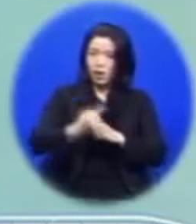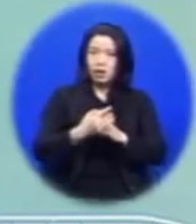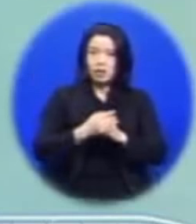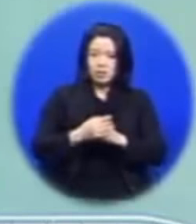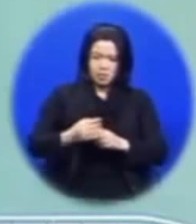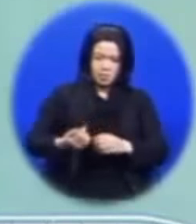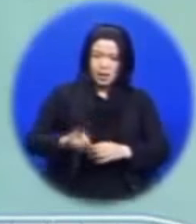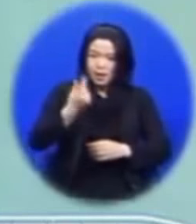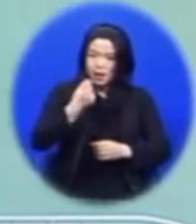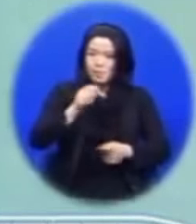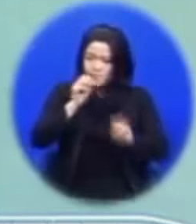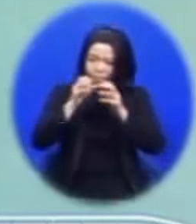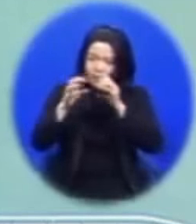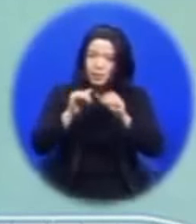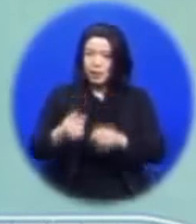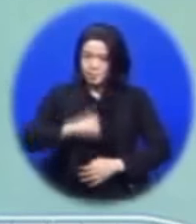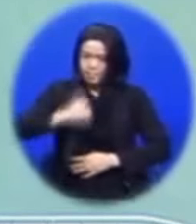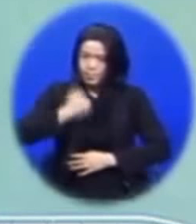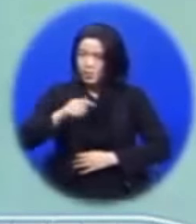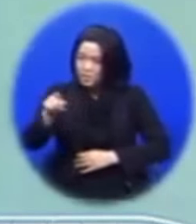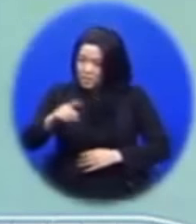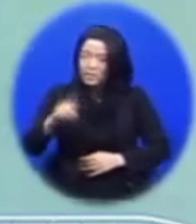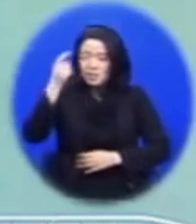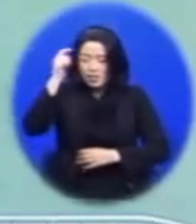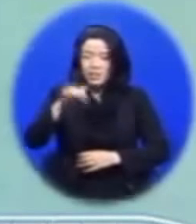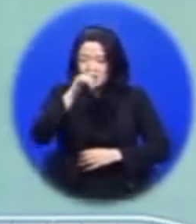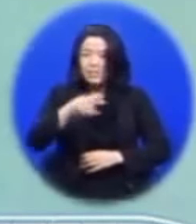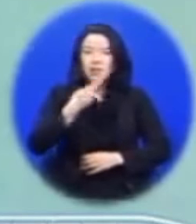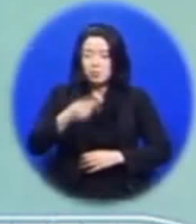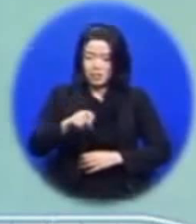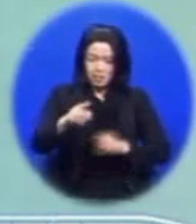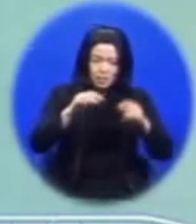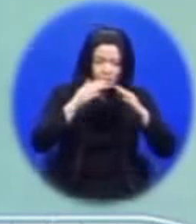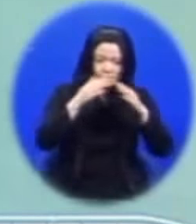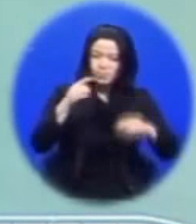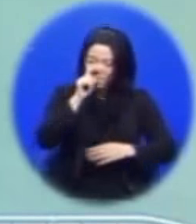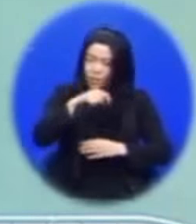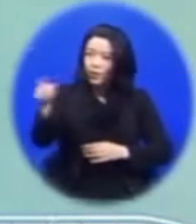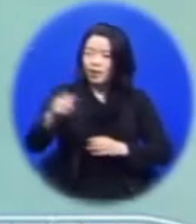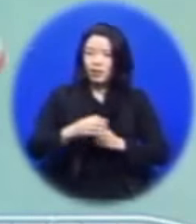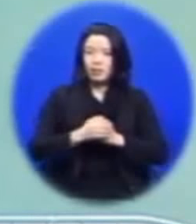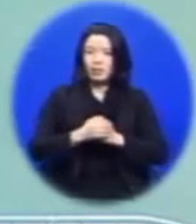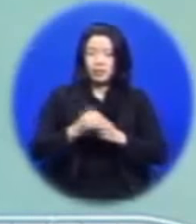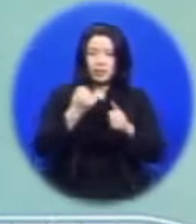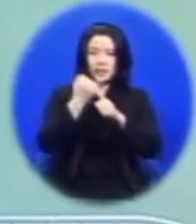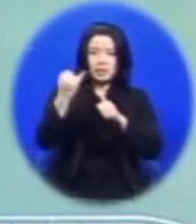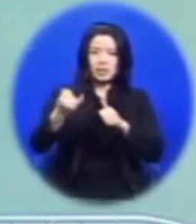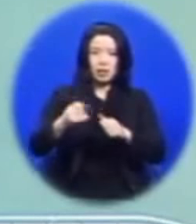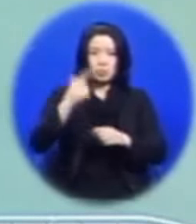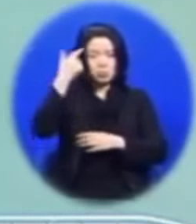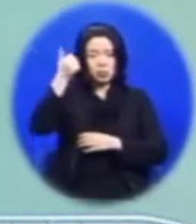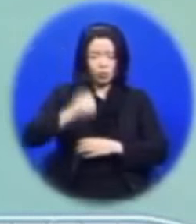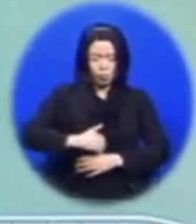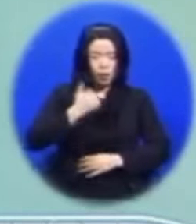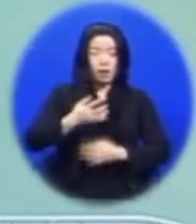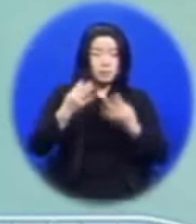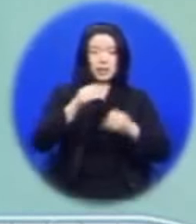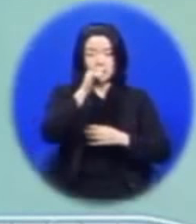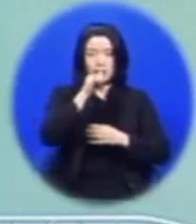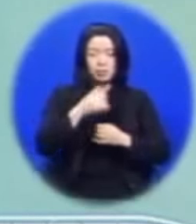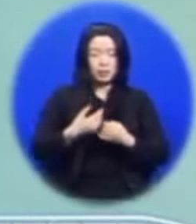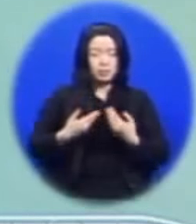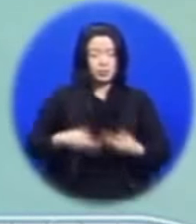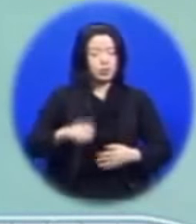당신이 정신이 있는 거야 없는 거야 어떻게 집안을 이렇게 하고 사모님께서 하도 목사님이 화를 내시 가만히